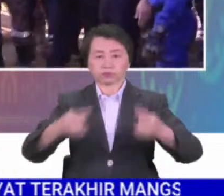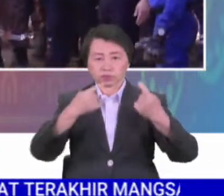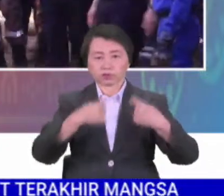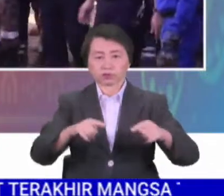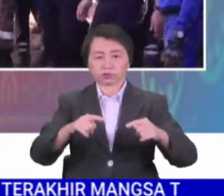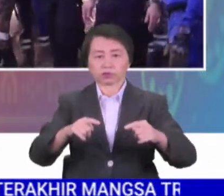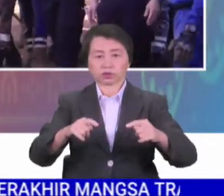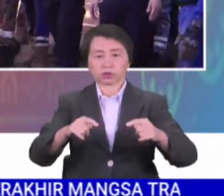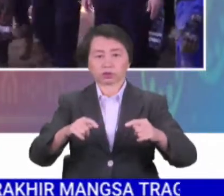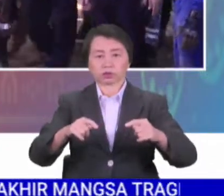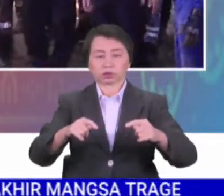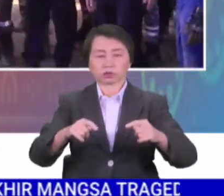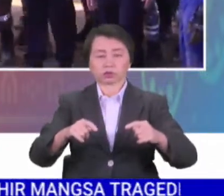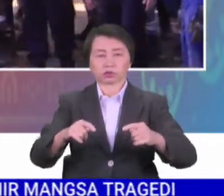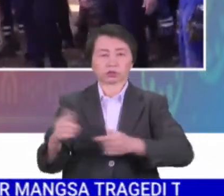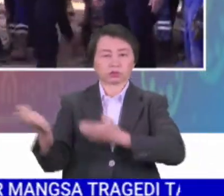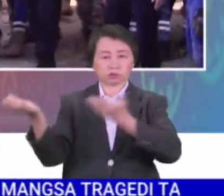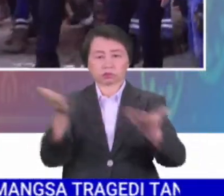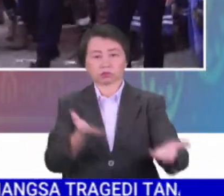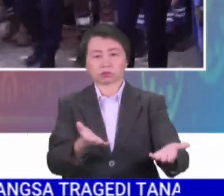sedang meraikan